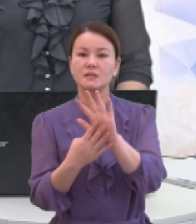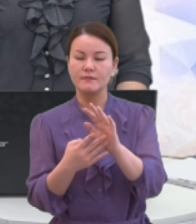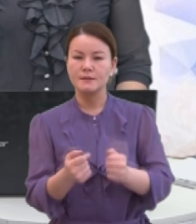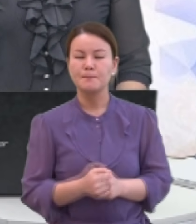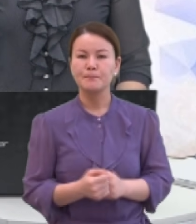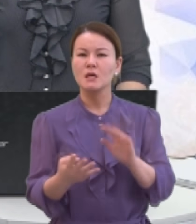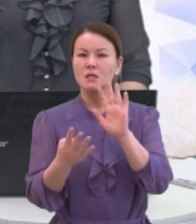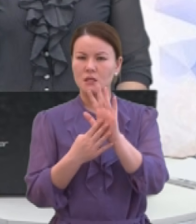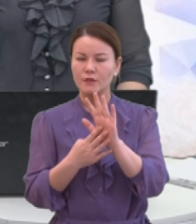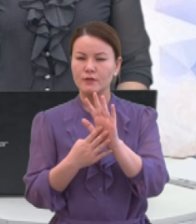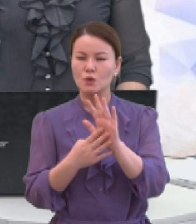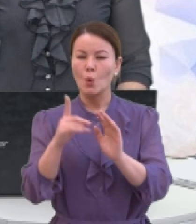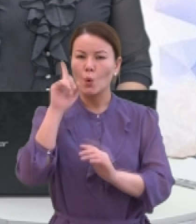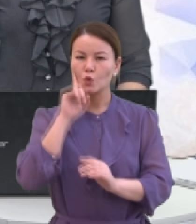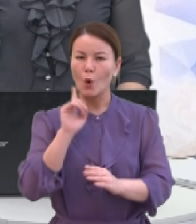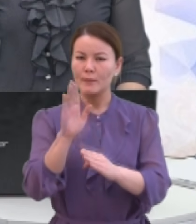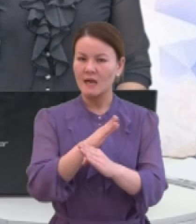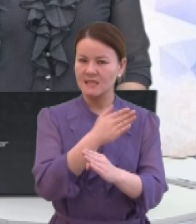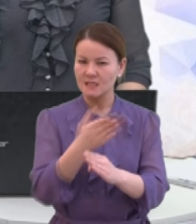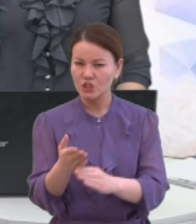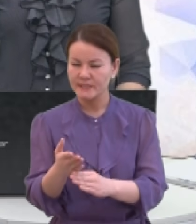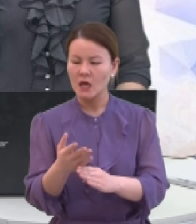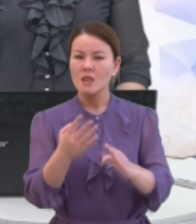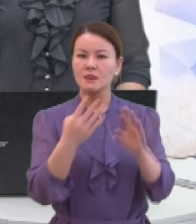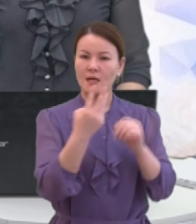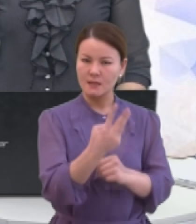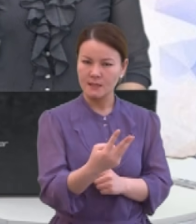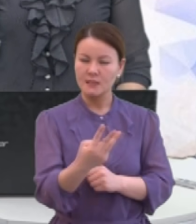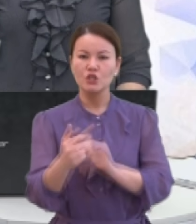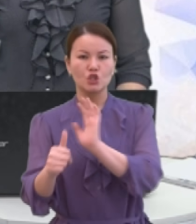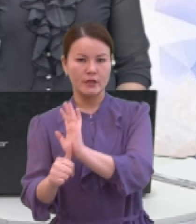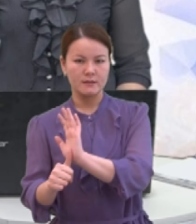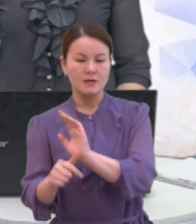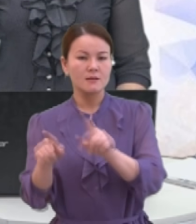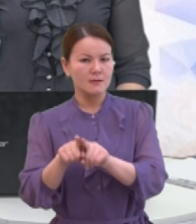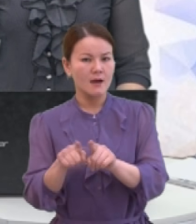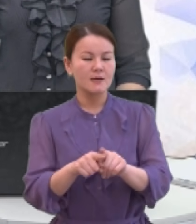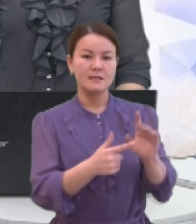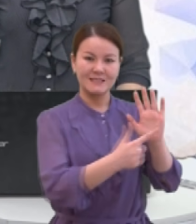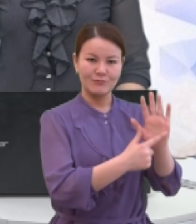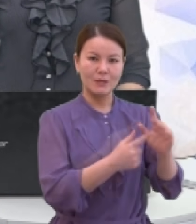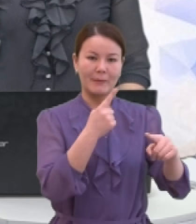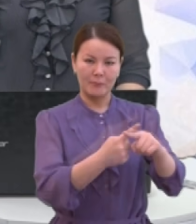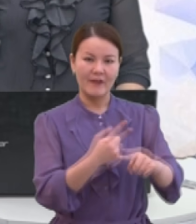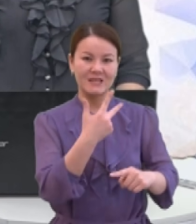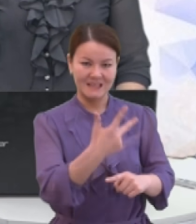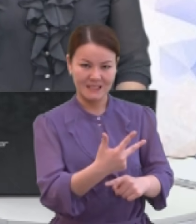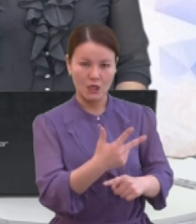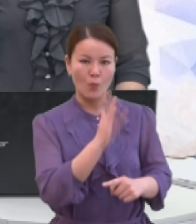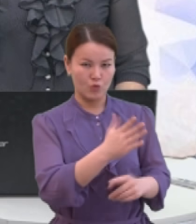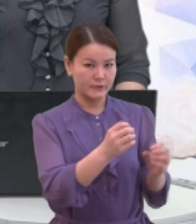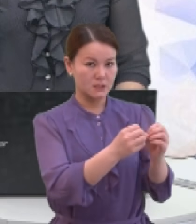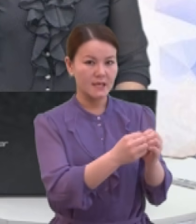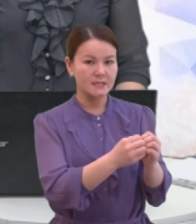9 удобно разложить на 3 и 6 так как 7 прибавить 3 получится 10